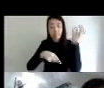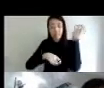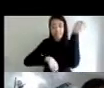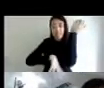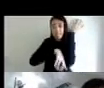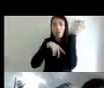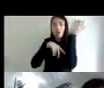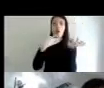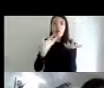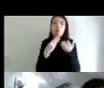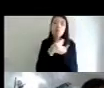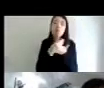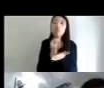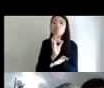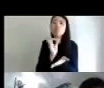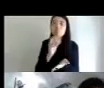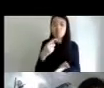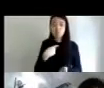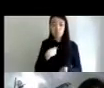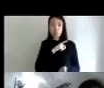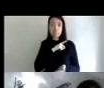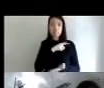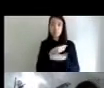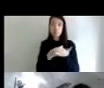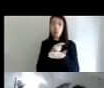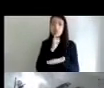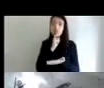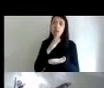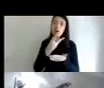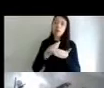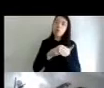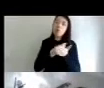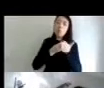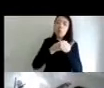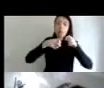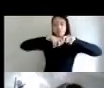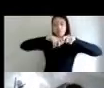到的，雖然呢就不是，雖然畫不完，不過也有畫到一